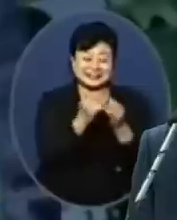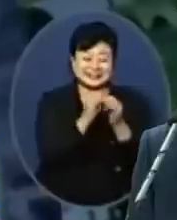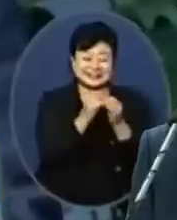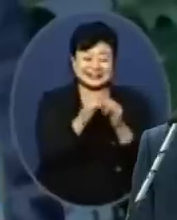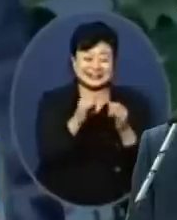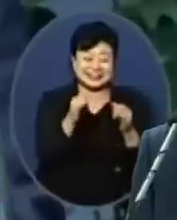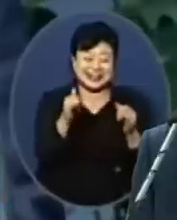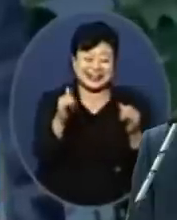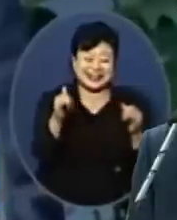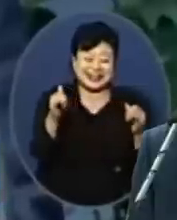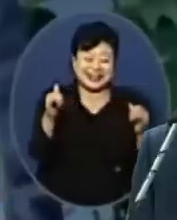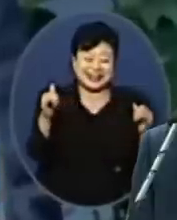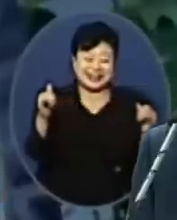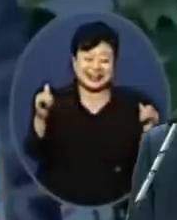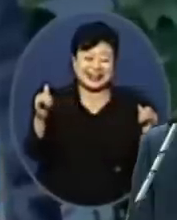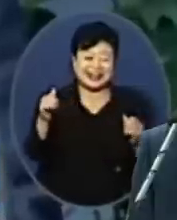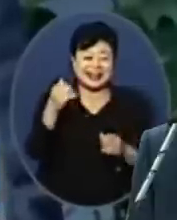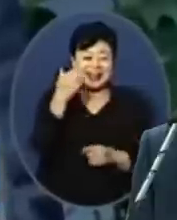사랑하는 자.